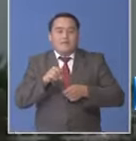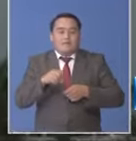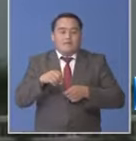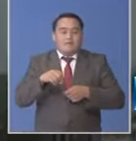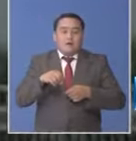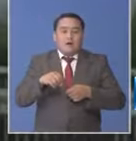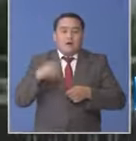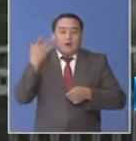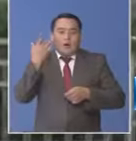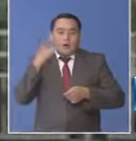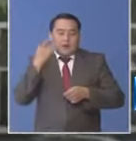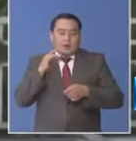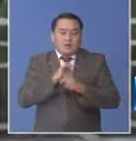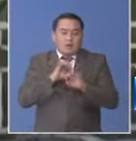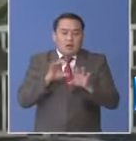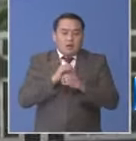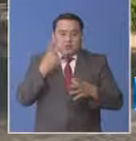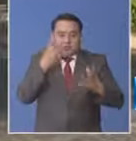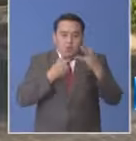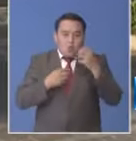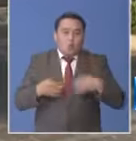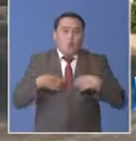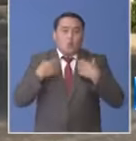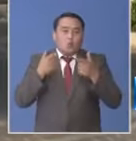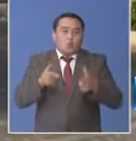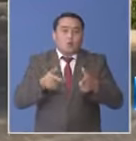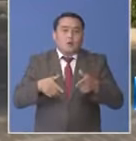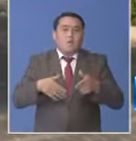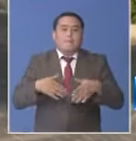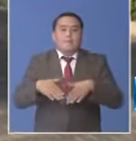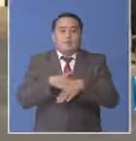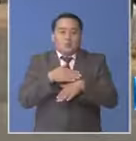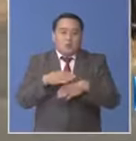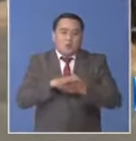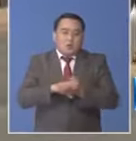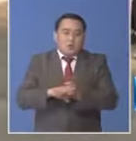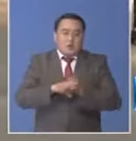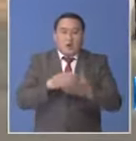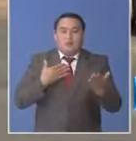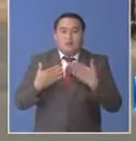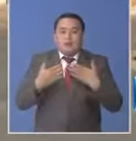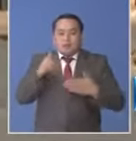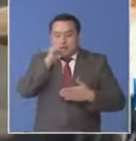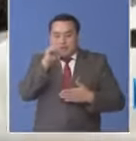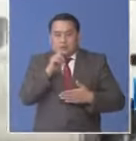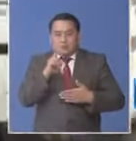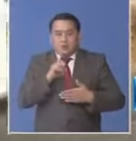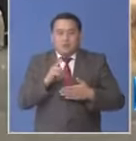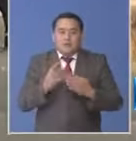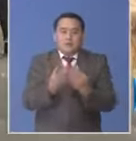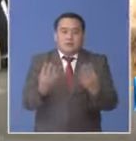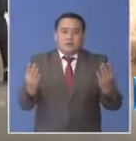Вашингтоне. Белый дом считает, что это создаст серьезную угрозу мирным отношениям с палестинцами. Напомним, Израиль оккупировал западный